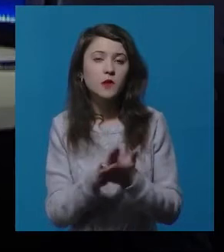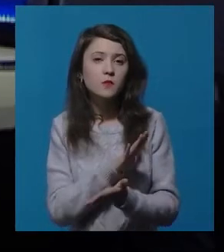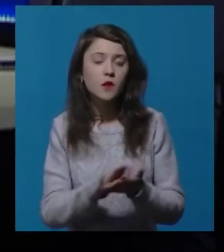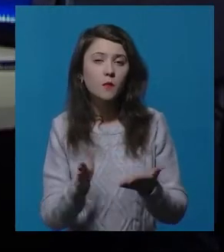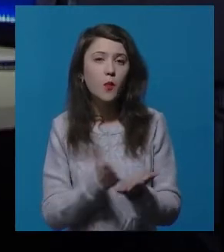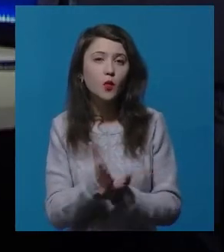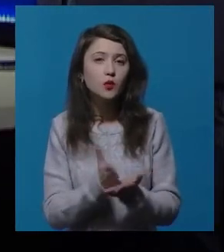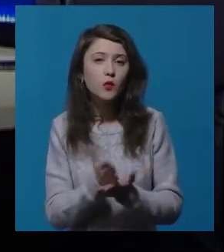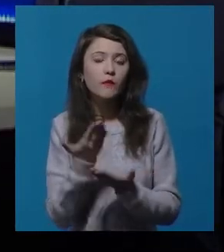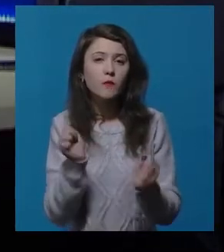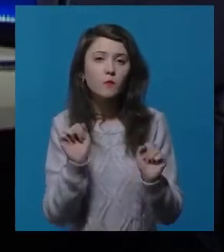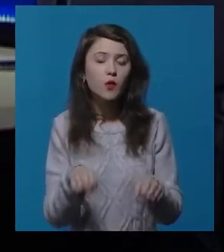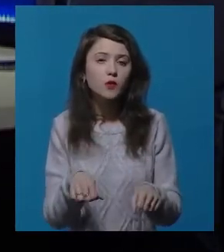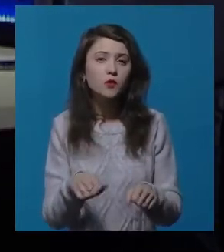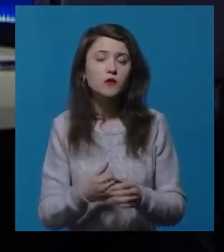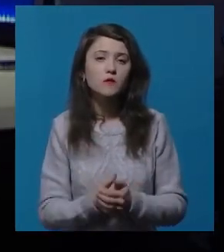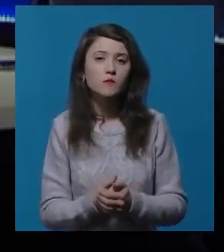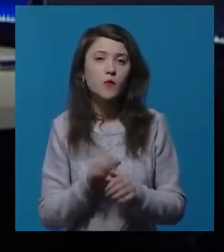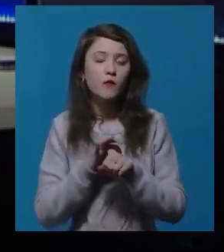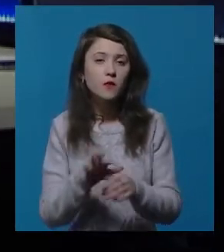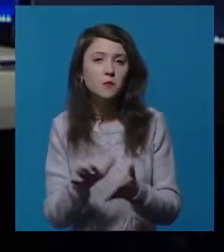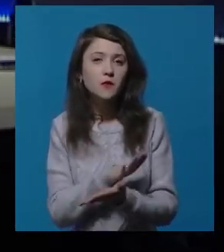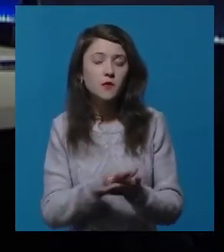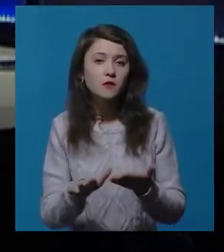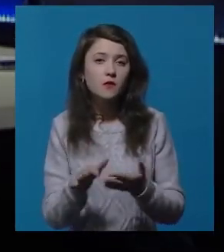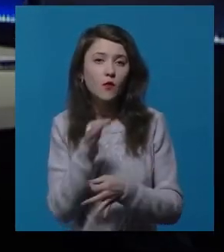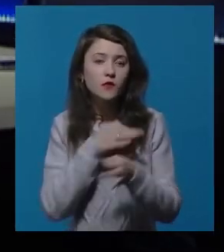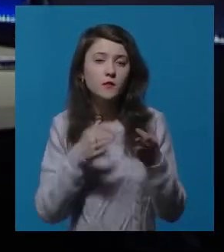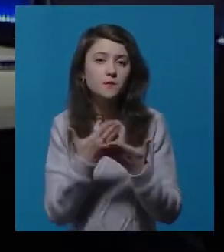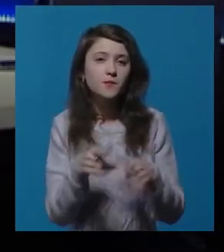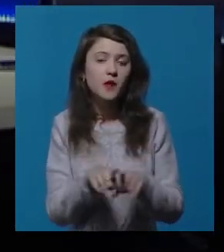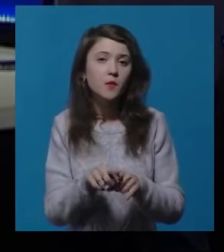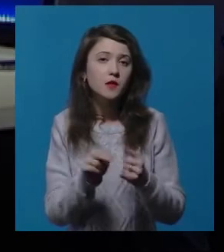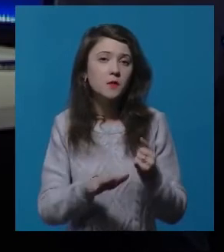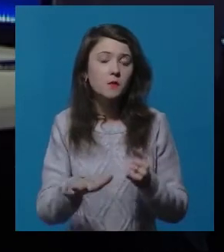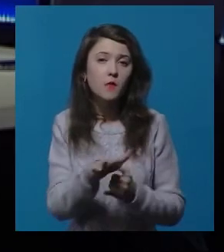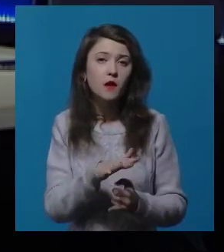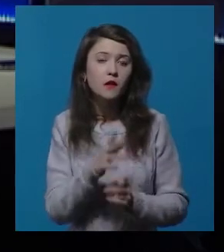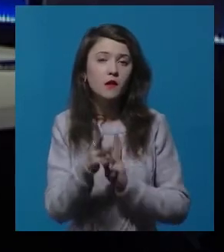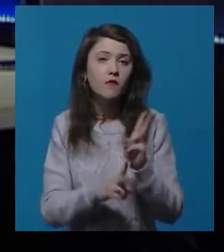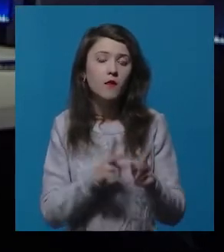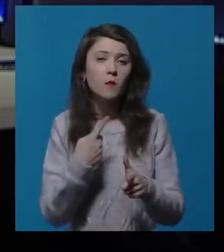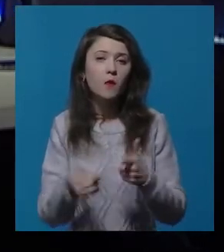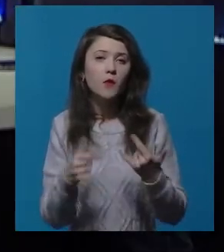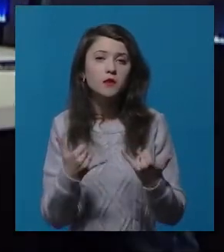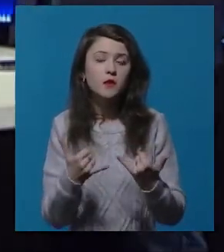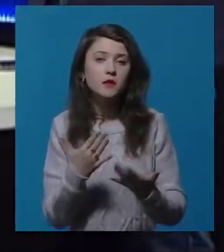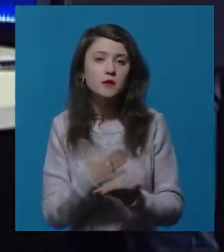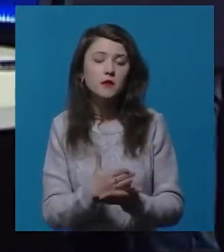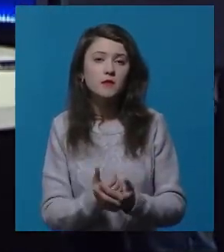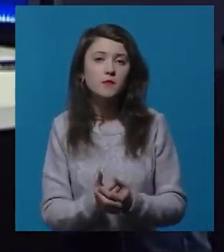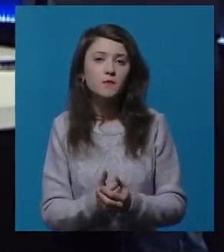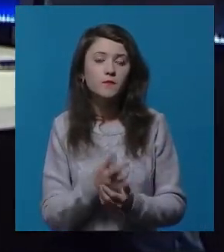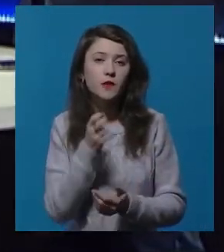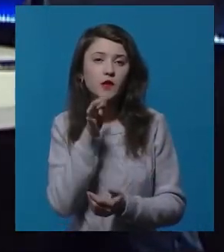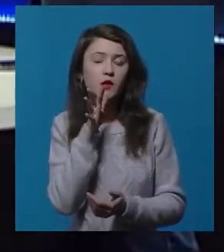і ви можете проводити безоплатні консультації з приводу, ось, наприклад, тих самих земельних реформ, або зараз є на часі та